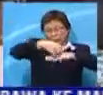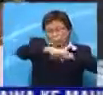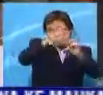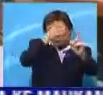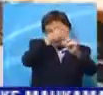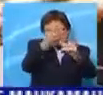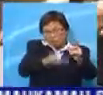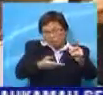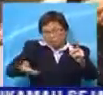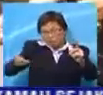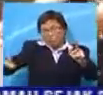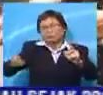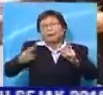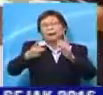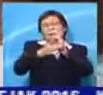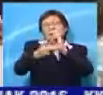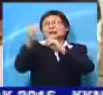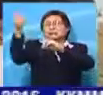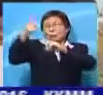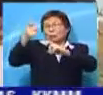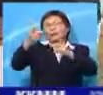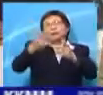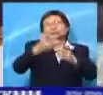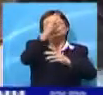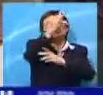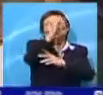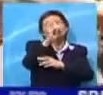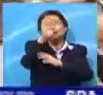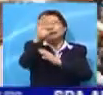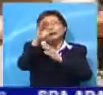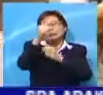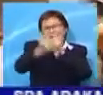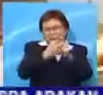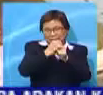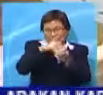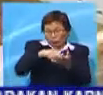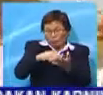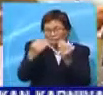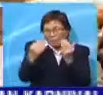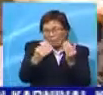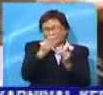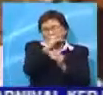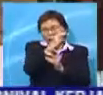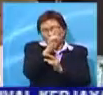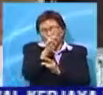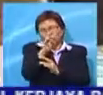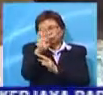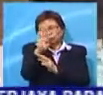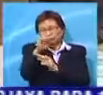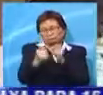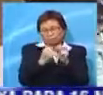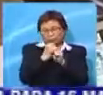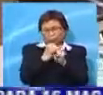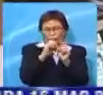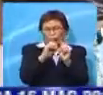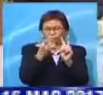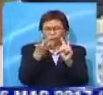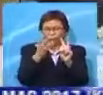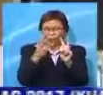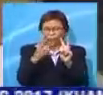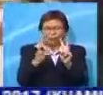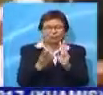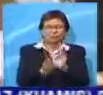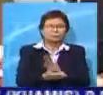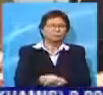produk berasaskan minyak sawit sebanyak 70 bilion tahun ini berbanding r67 bilion pada 2016